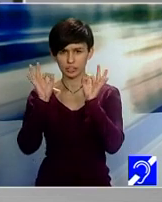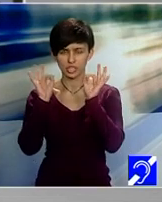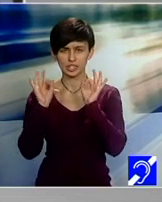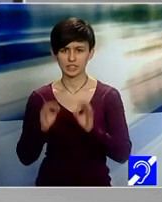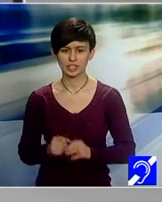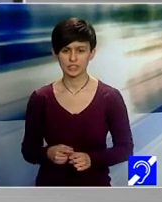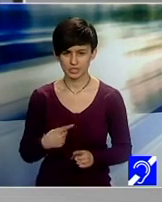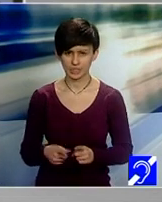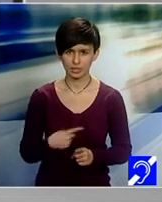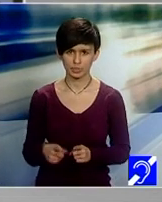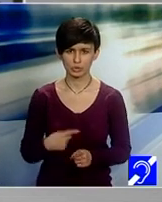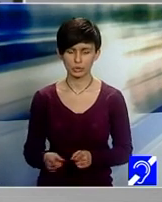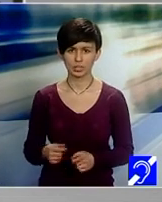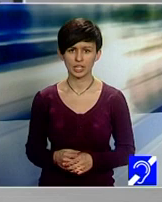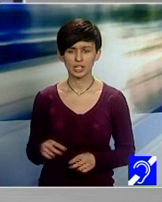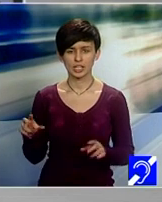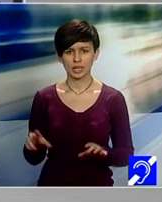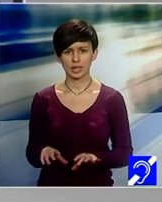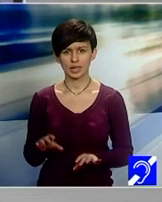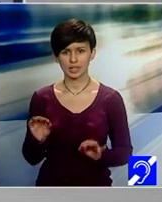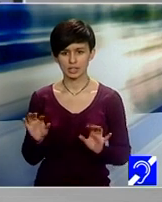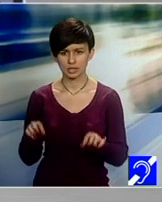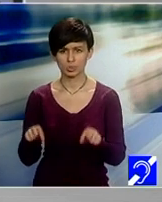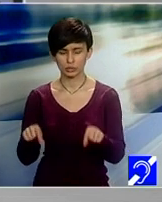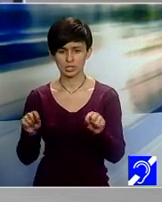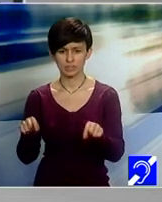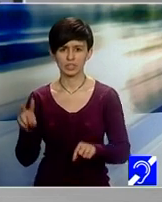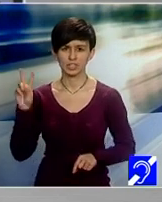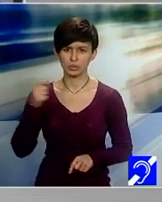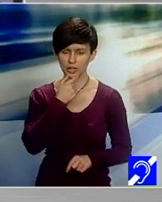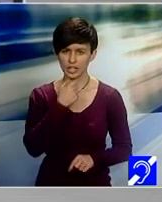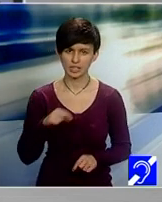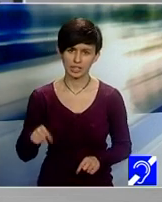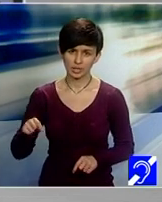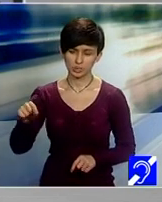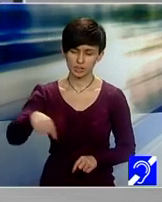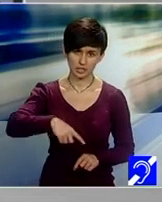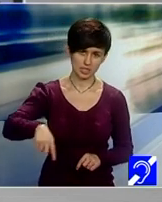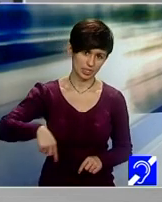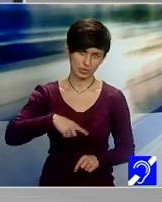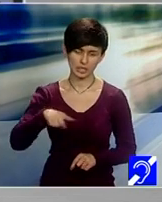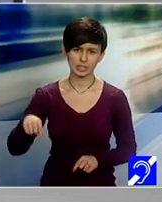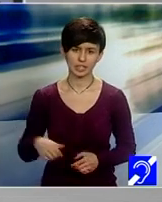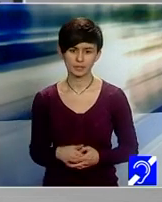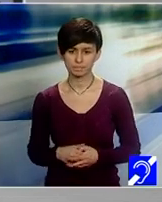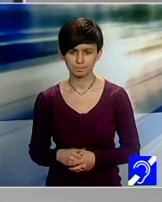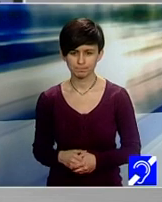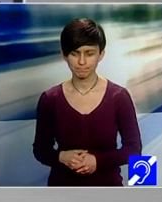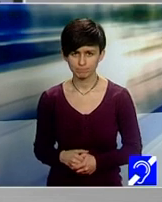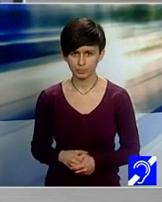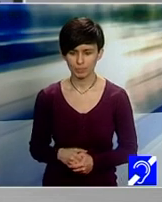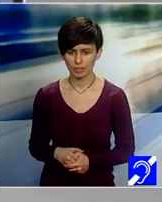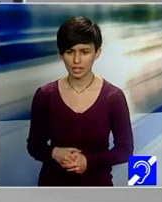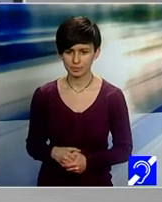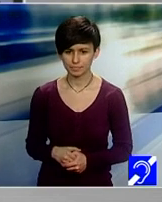cultivă de 2 ani semințele noastre. Iar în Senegal, în regiunea Djimini-Kolda,